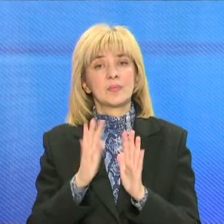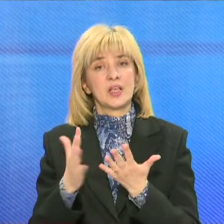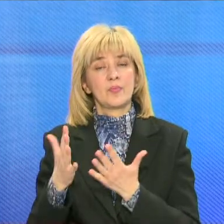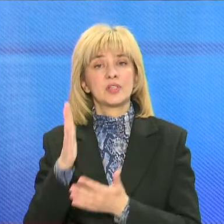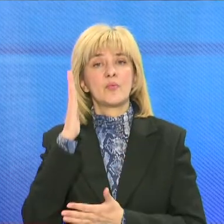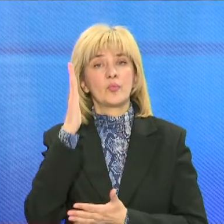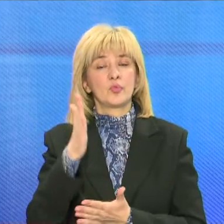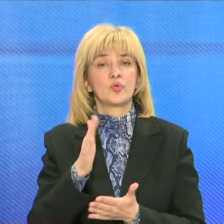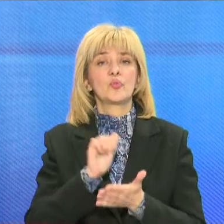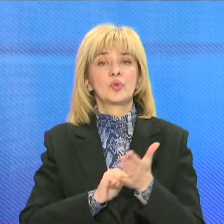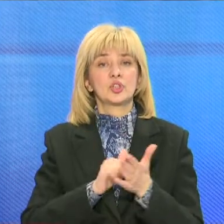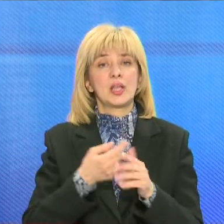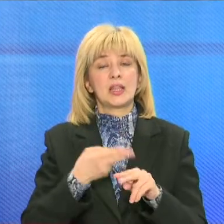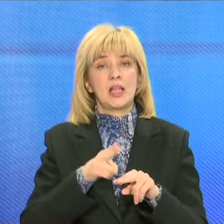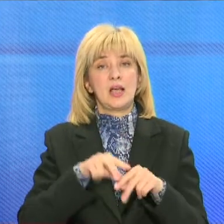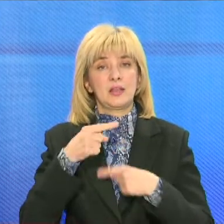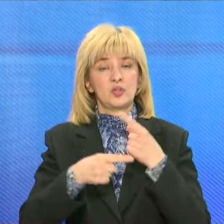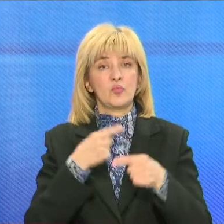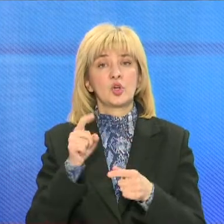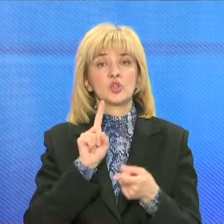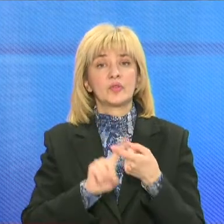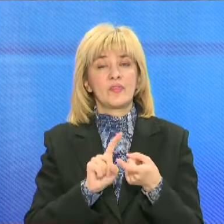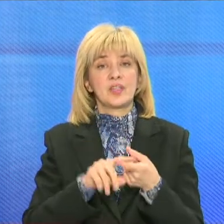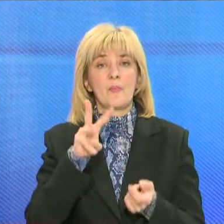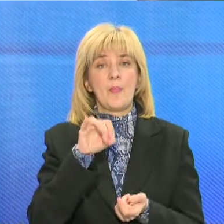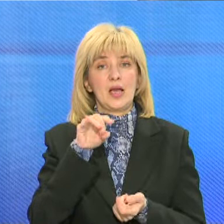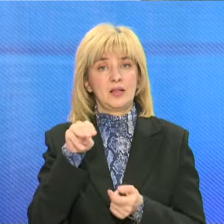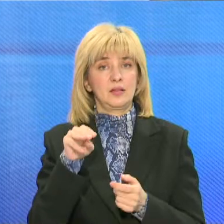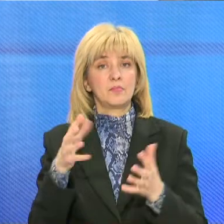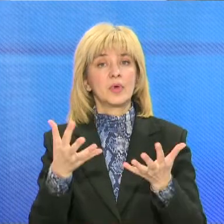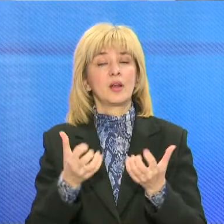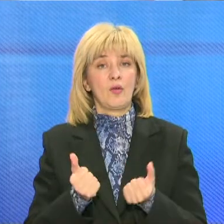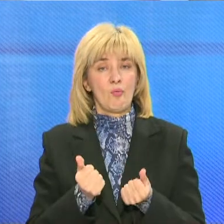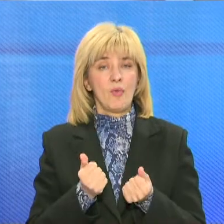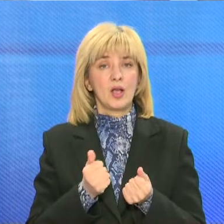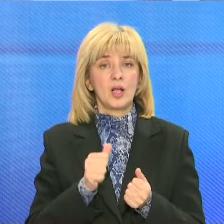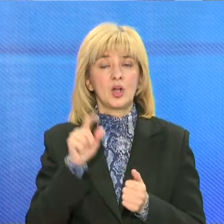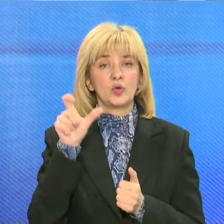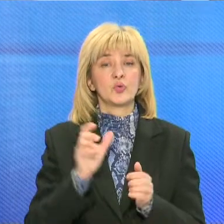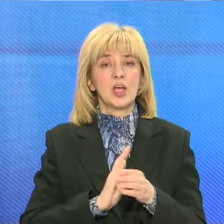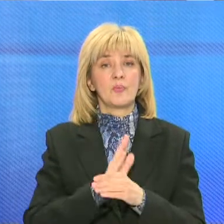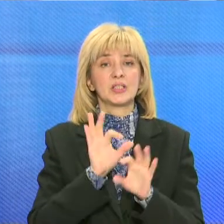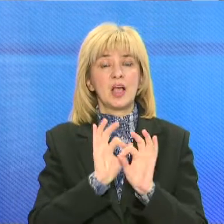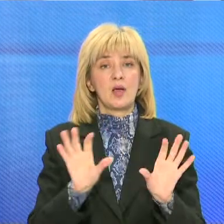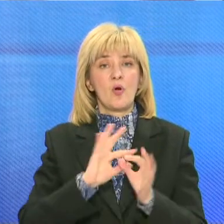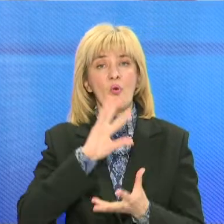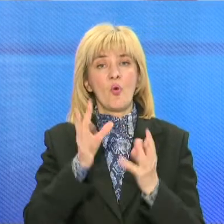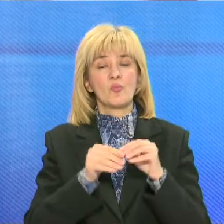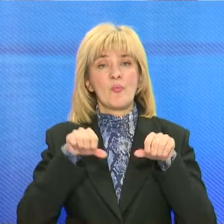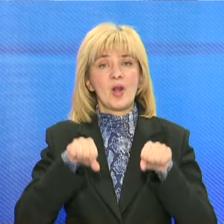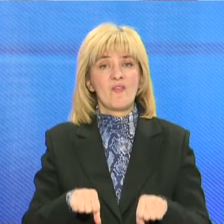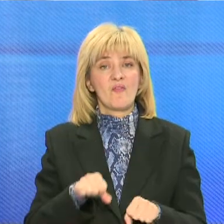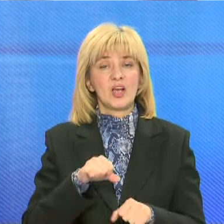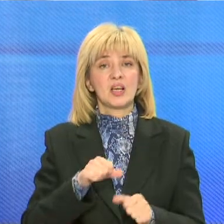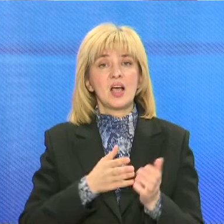наступных. Што тычыцца сакавіцкага прыёму, людзі звярталіся за тлумачэннем як агульнаправавых аспектаў, так і вузкіх